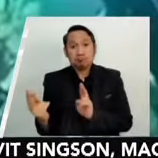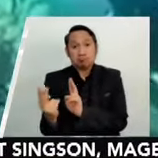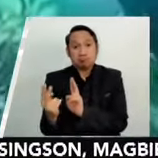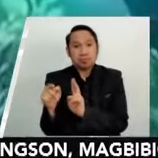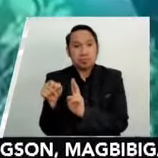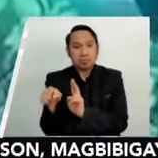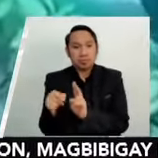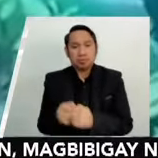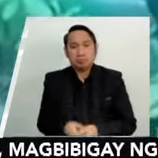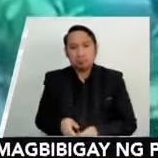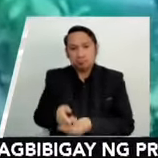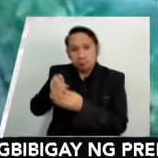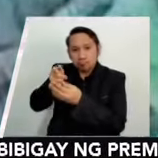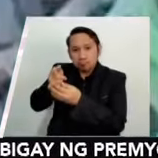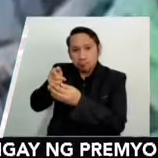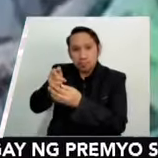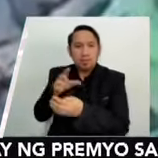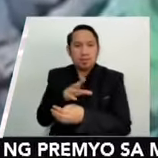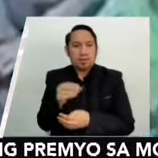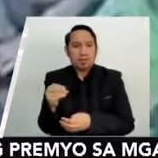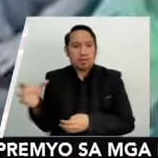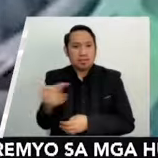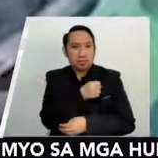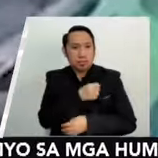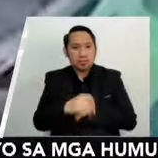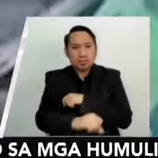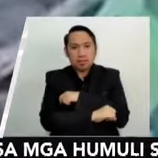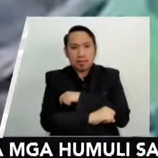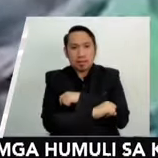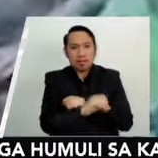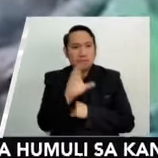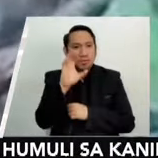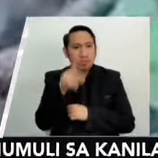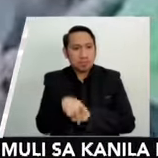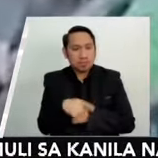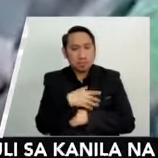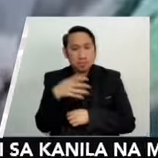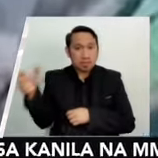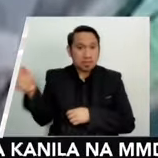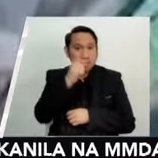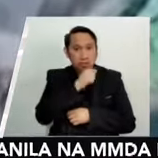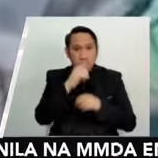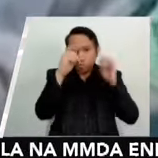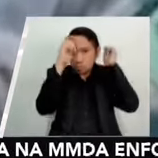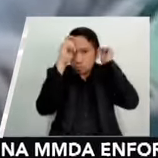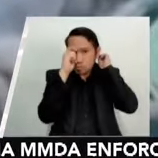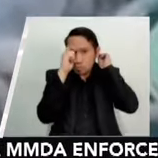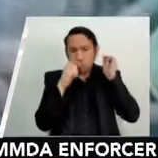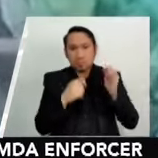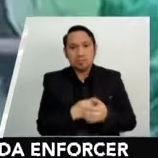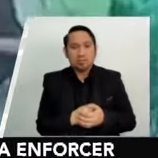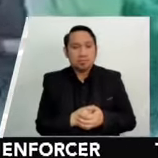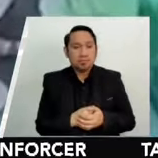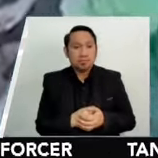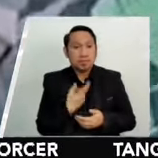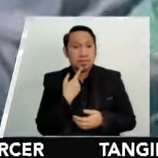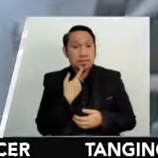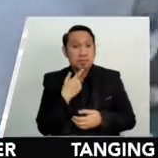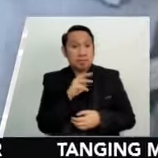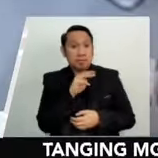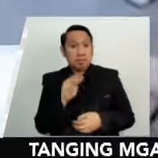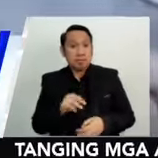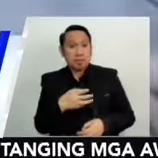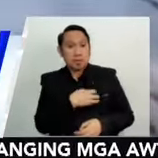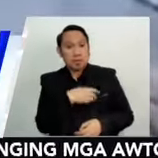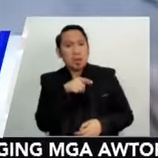ng baril at kinuha ang cellphone. Kinuha rin pati sombrero ng isa sa mga biktima. Ayon sa Manila Police District, identified na